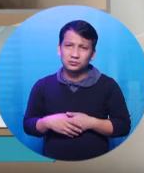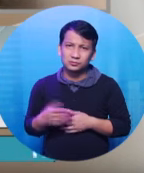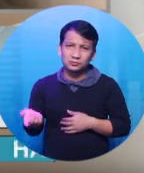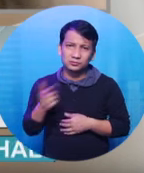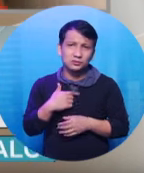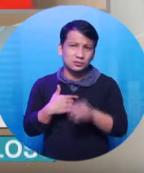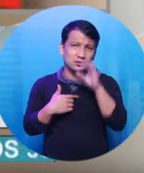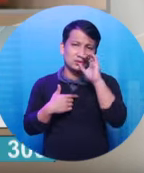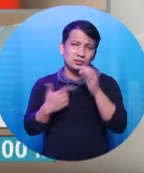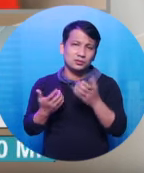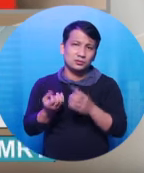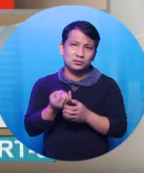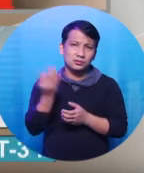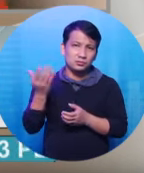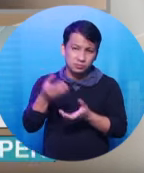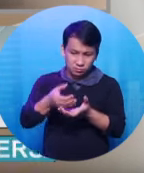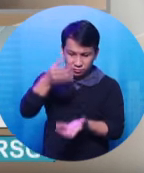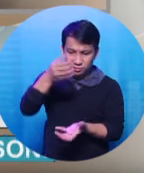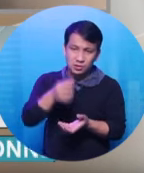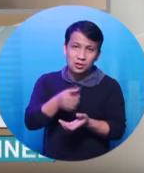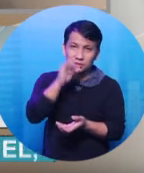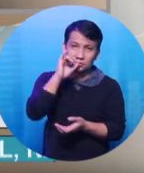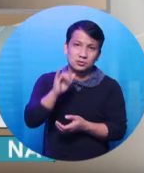sabay ininom niya ng